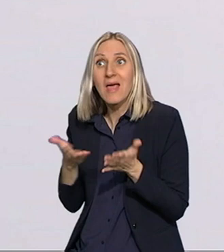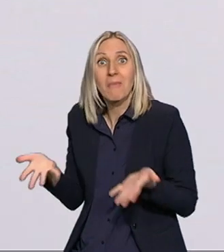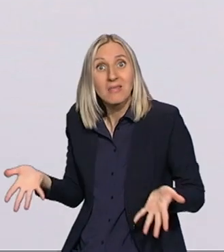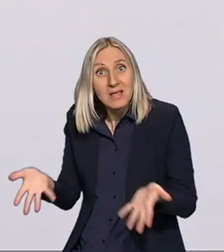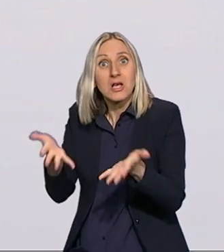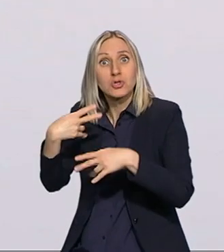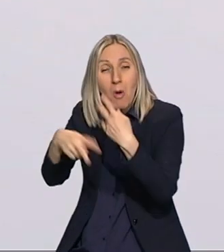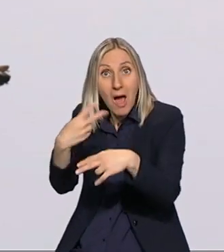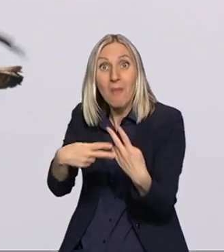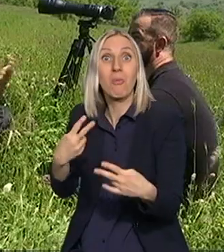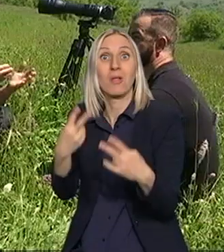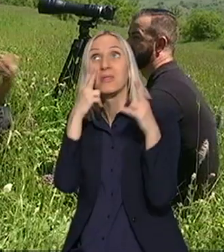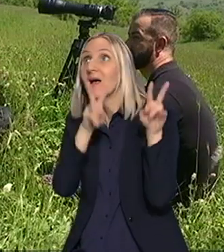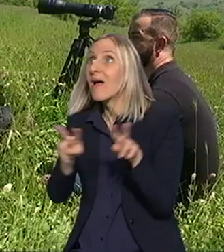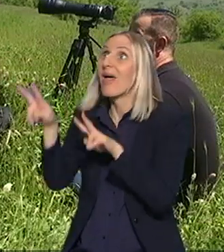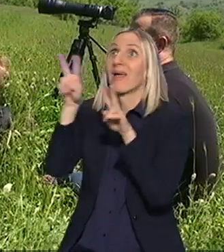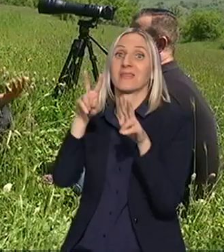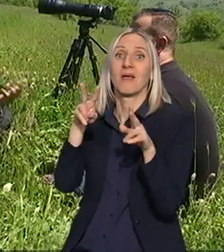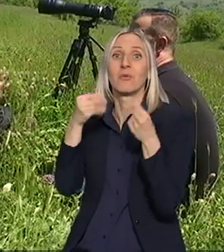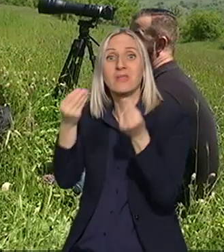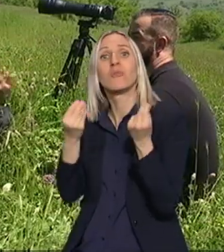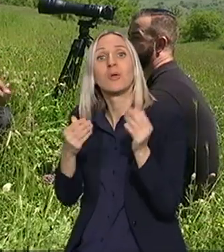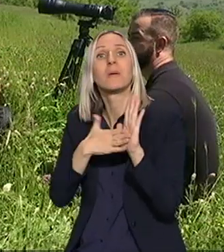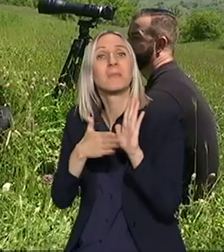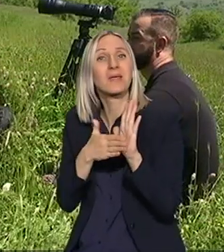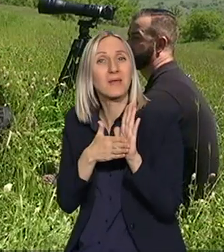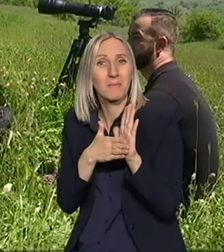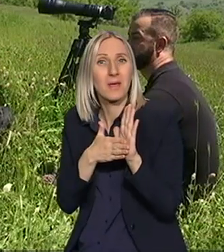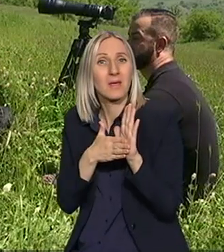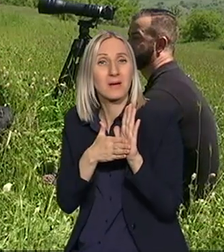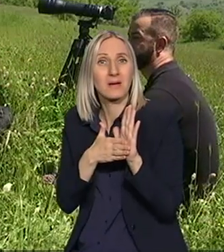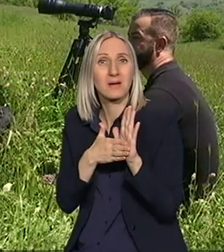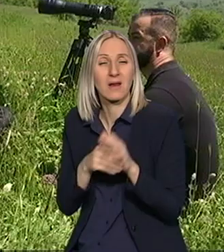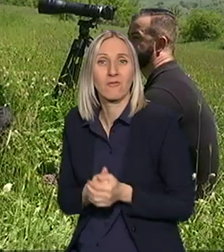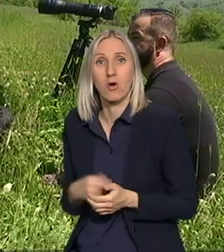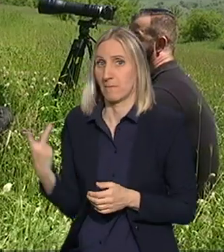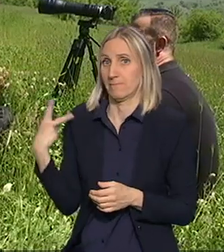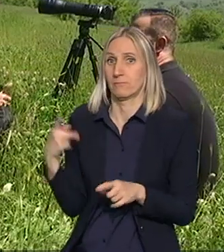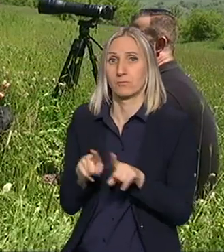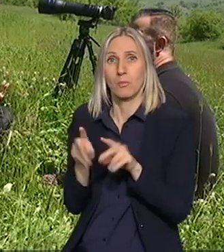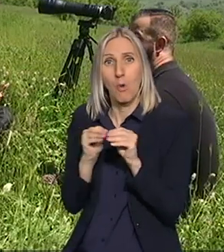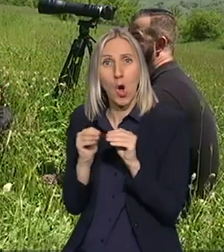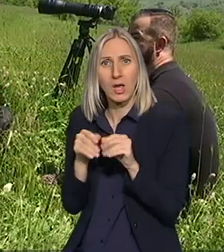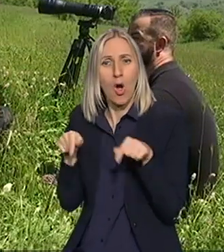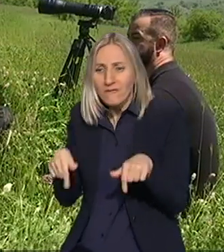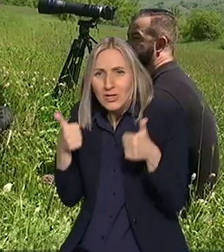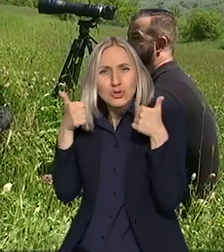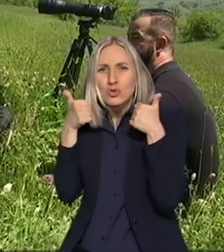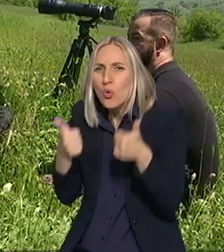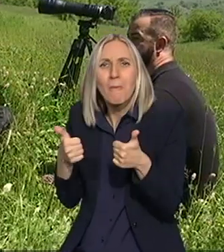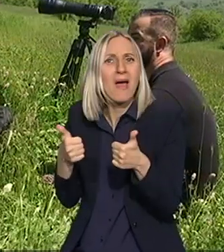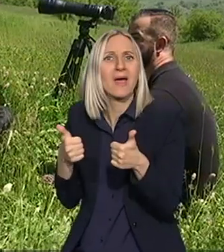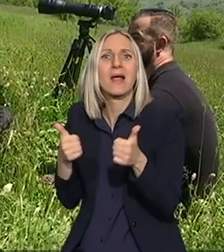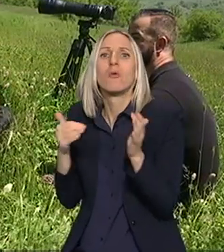dovemo dobre primere, na primjer, evo sad ko ja i Boki koji... Ovde je super. Samo treba da